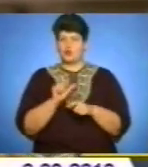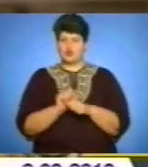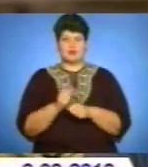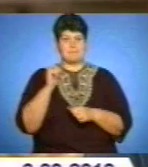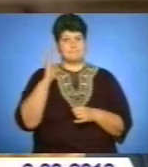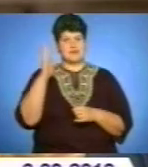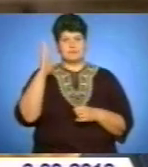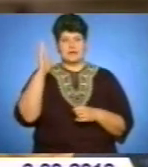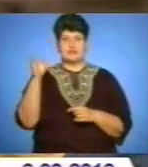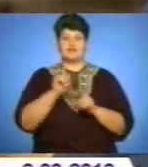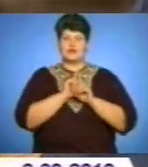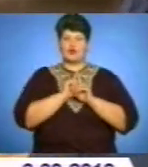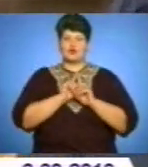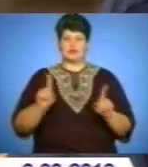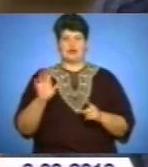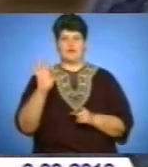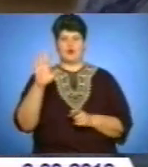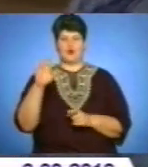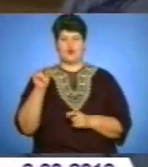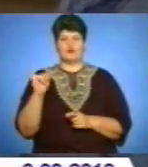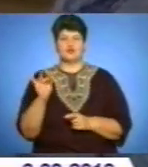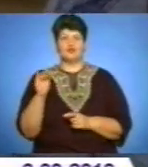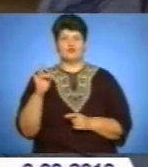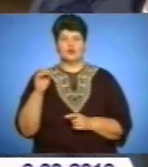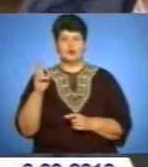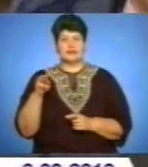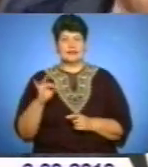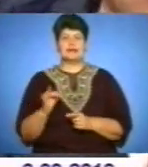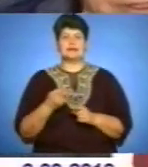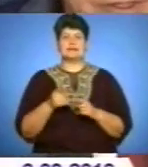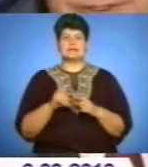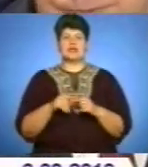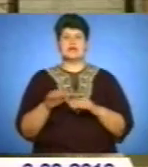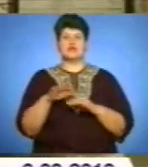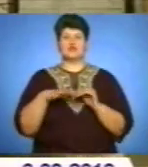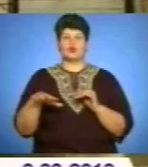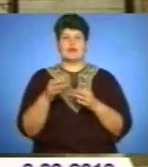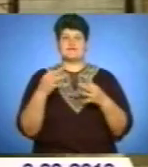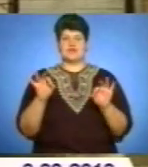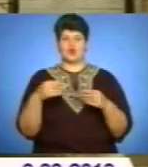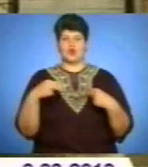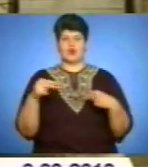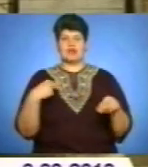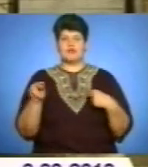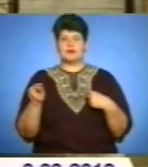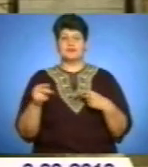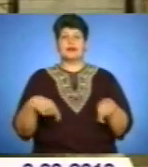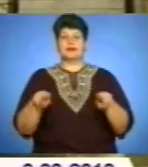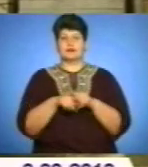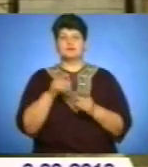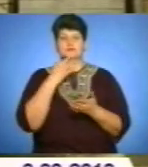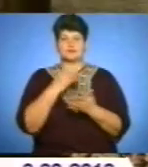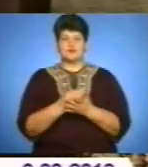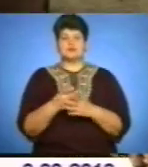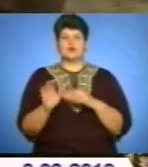особливо в овочево-фруктовій групі, звичайно, це підписання зони вільної торгівлі. Також Микола Присяжнюк зазначив, що за